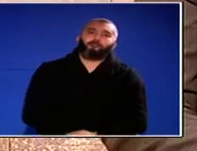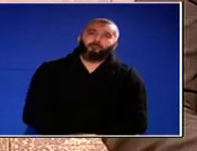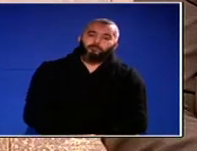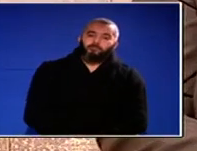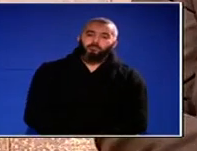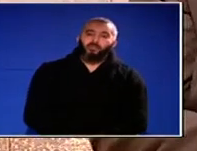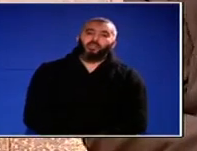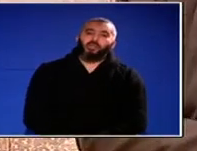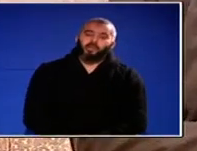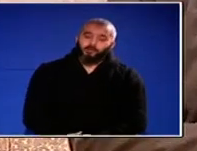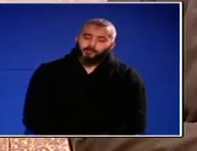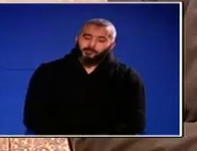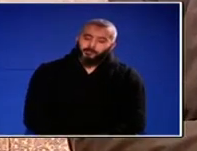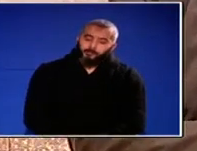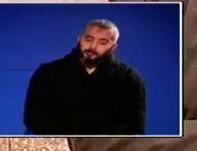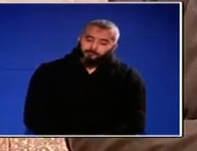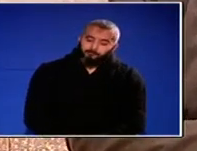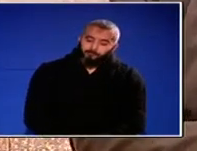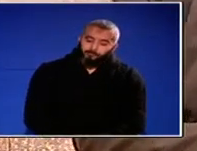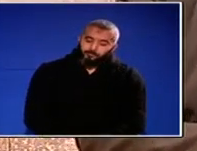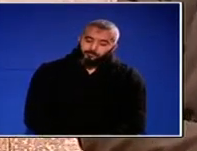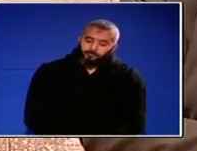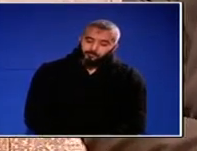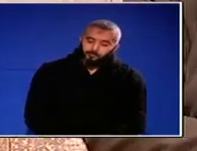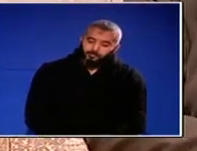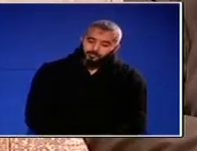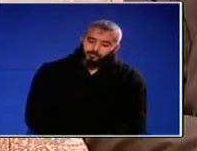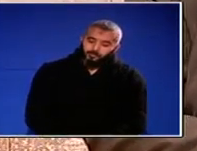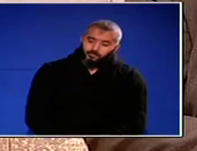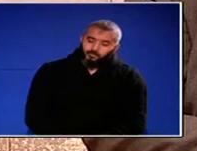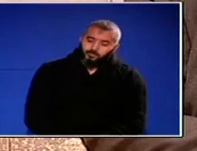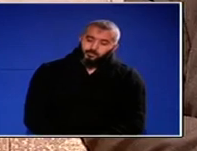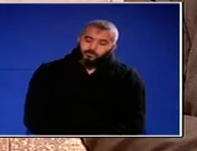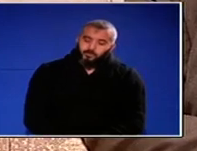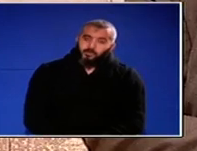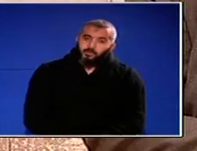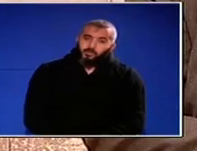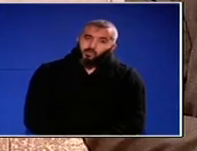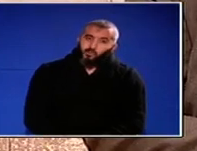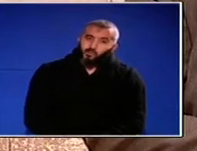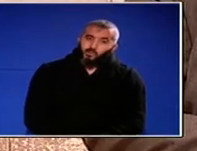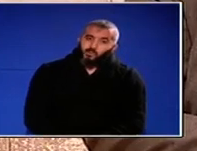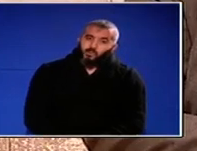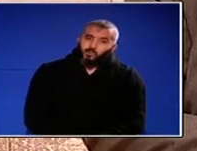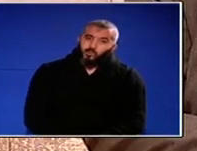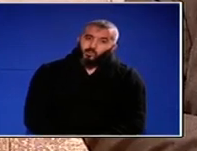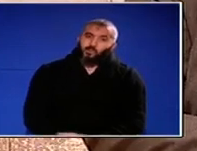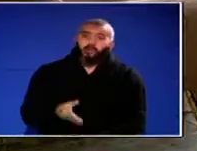على شيوخنا في هذه المساحة السامحة المباشرة من برنامجكم هل سأل، الذي